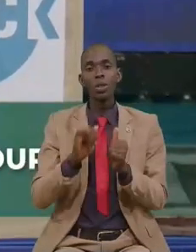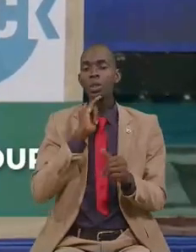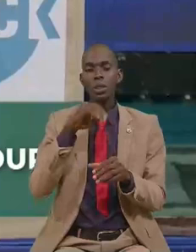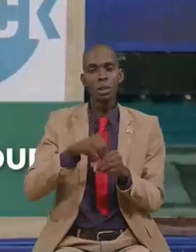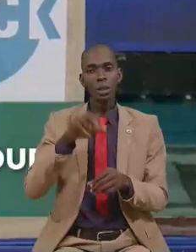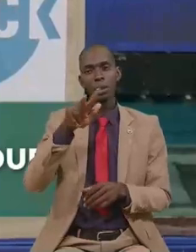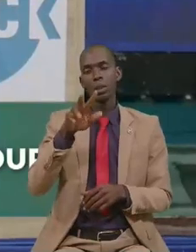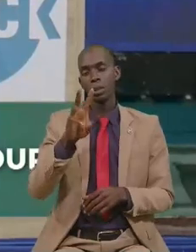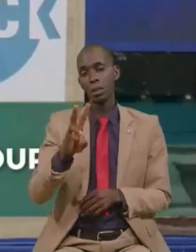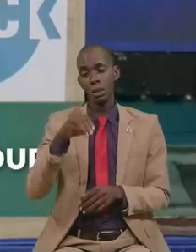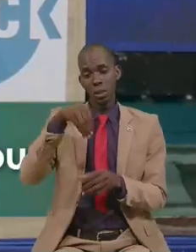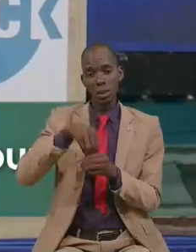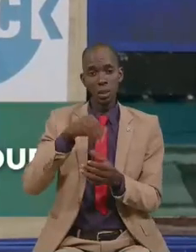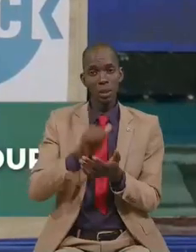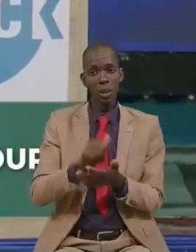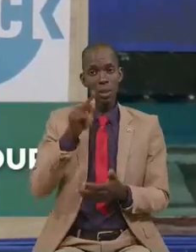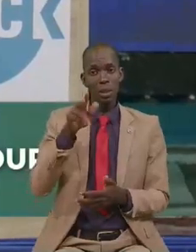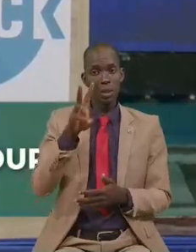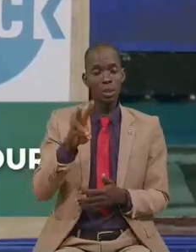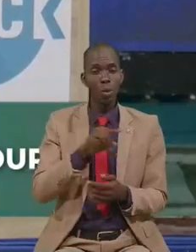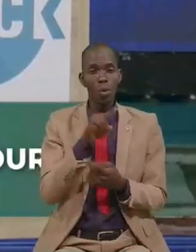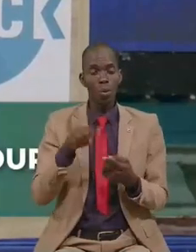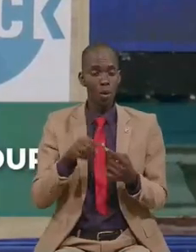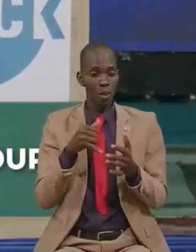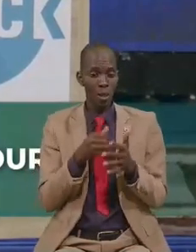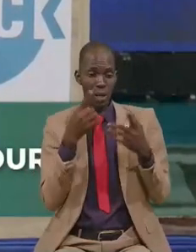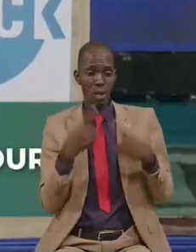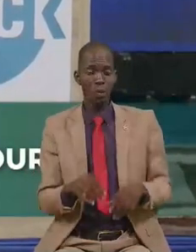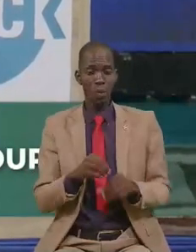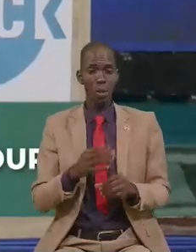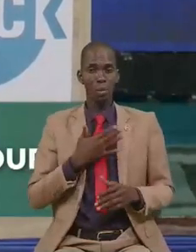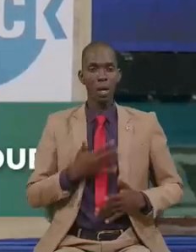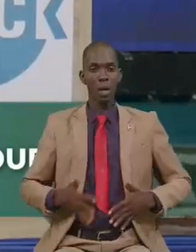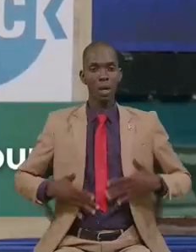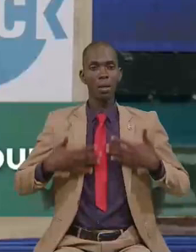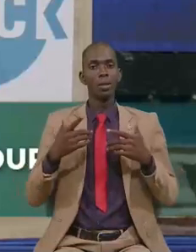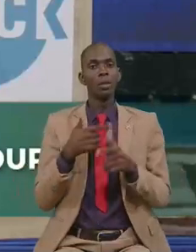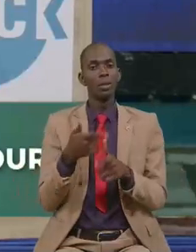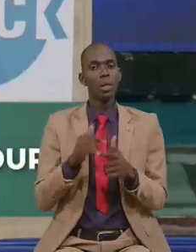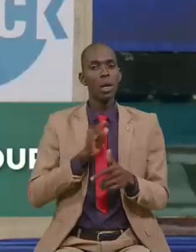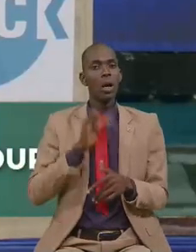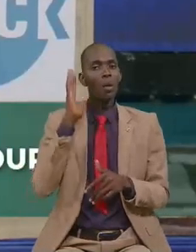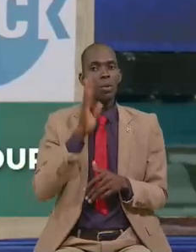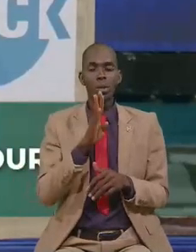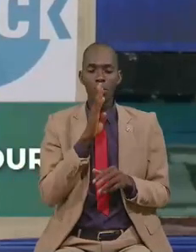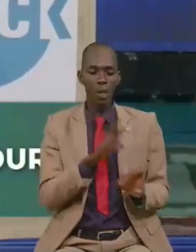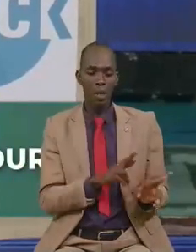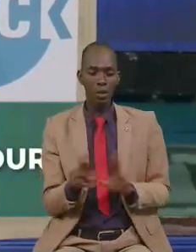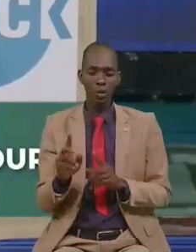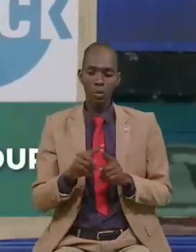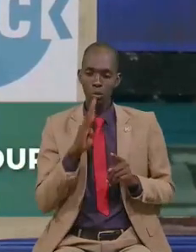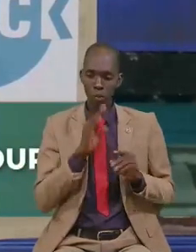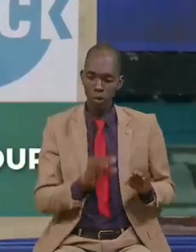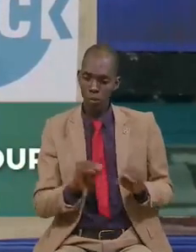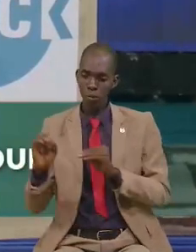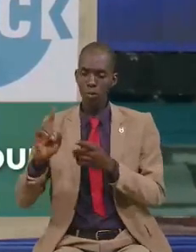ce 36, quand ça arrive dans ta vie, alors je pourrais être prêt pour être transporté dans le chapitre